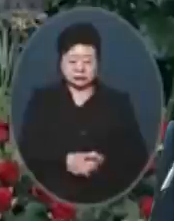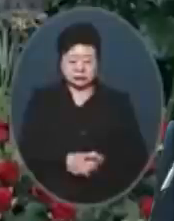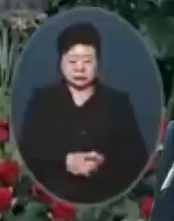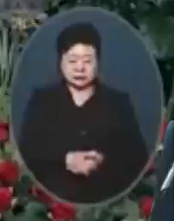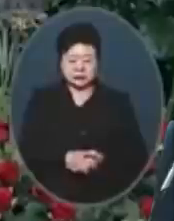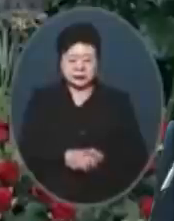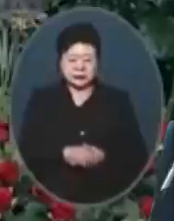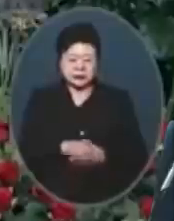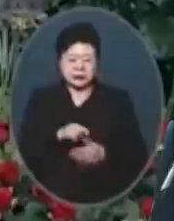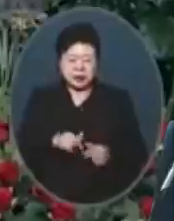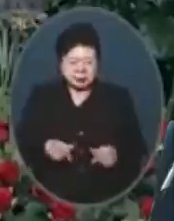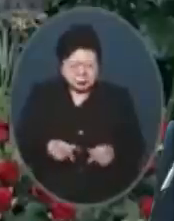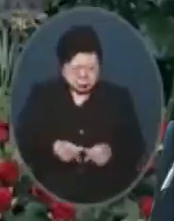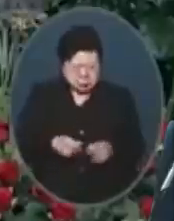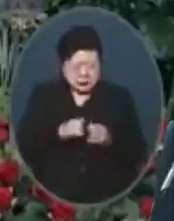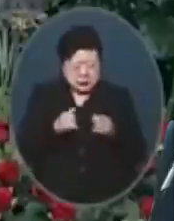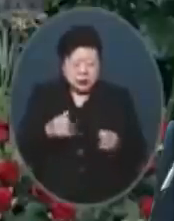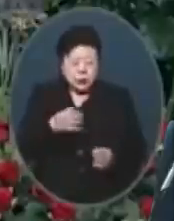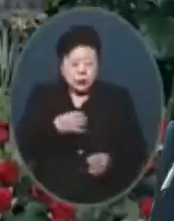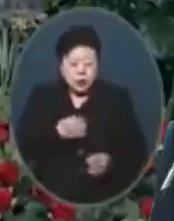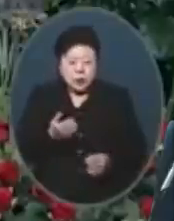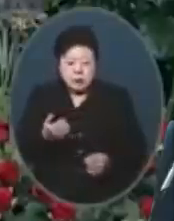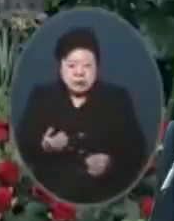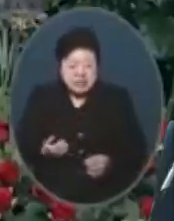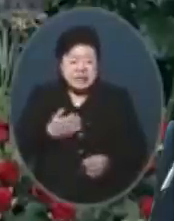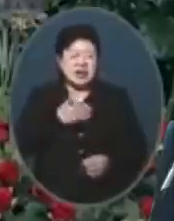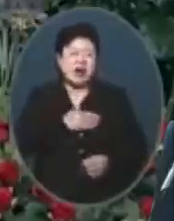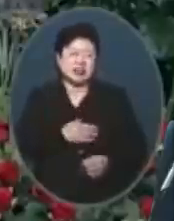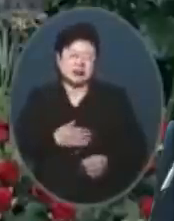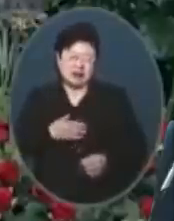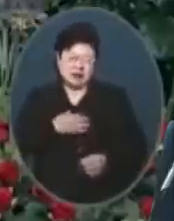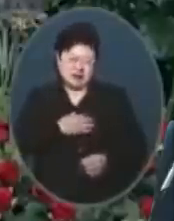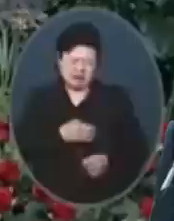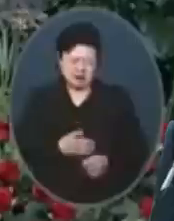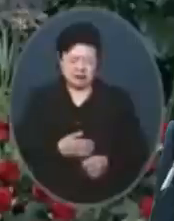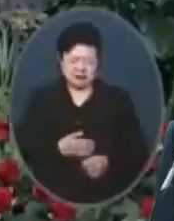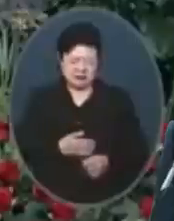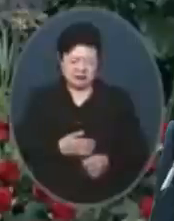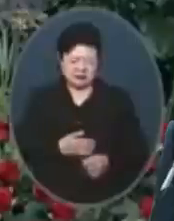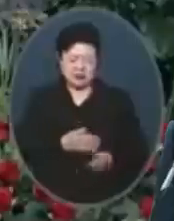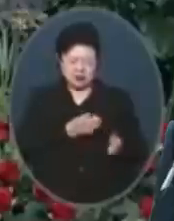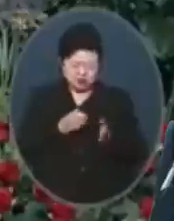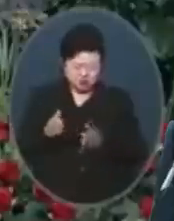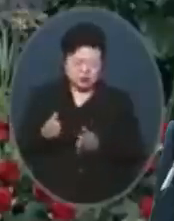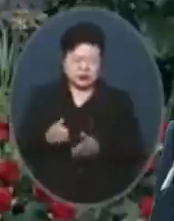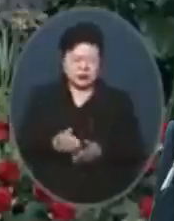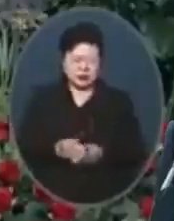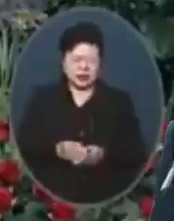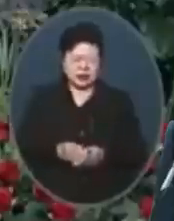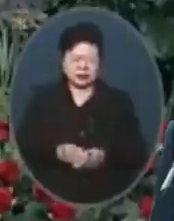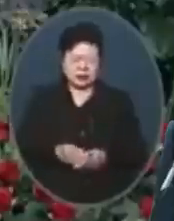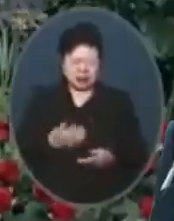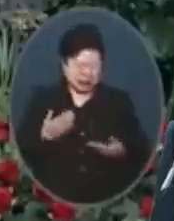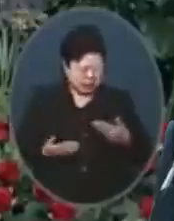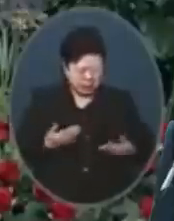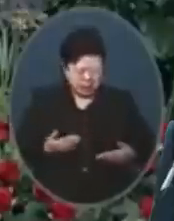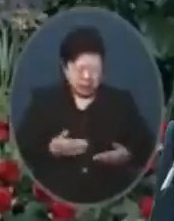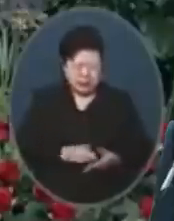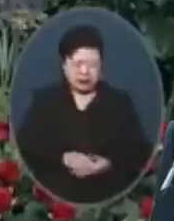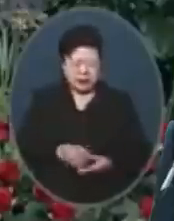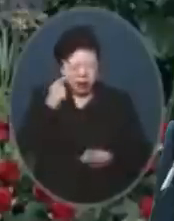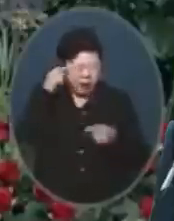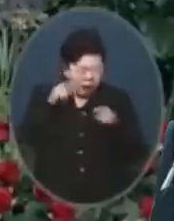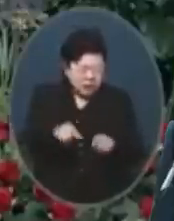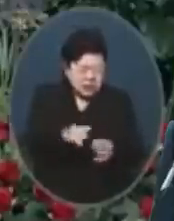소심한 사람은 위험을 미리 걱정하며 나름대로 준비한다고 우왕좌왕합니다.